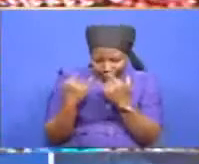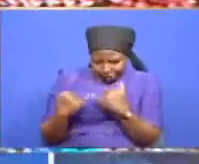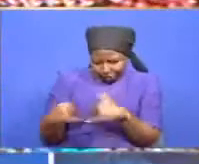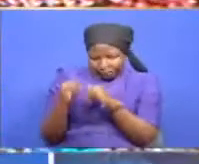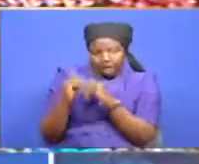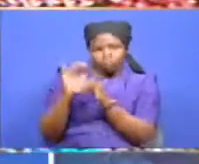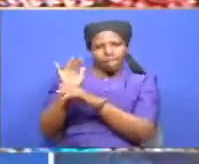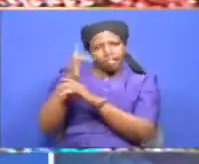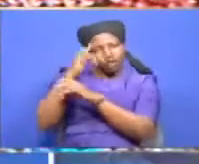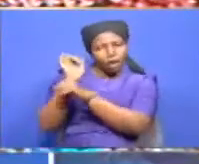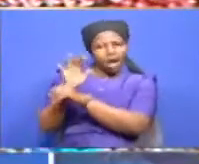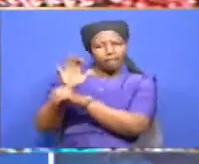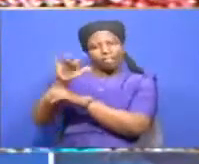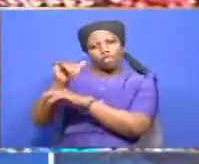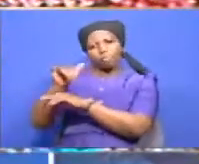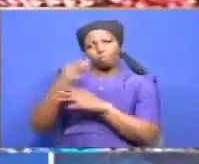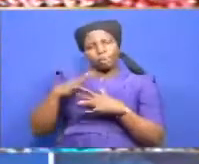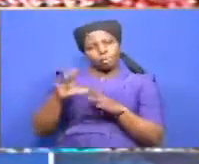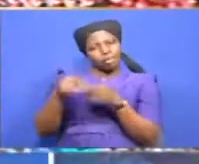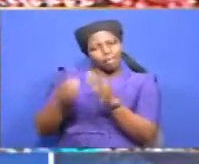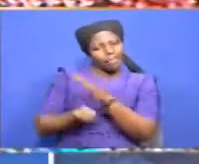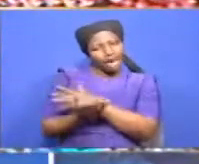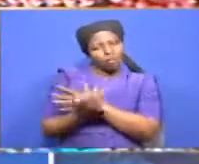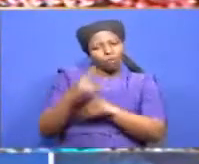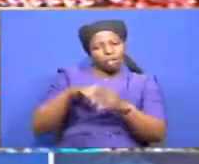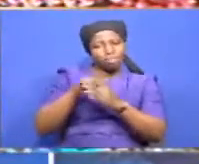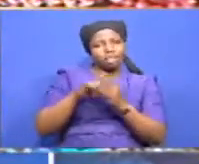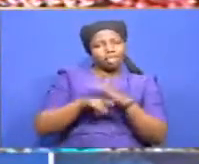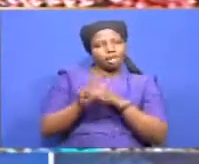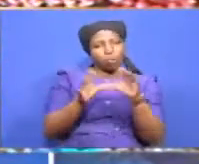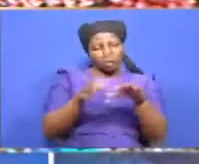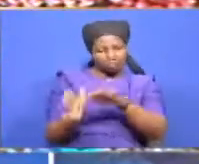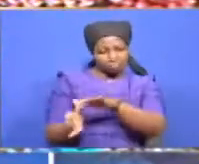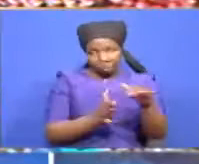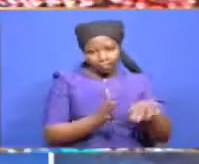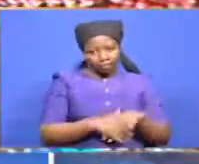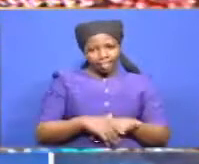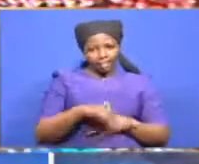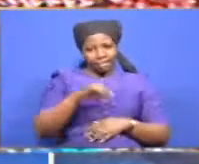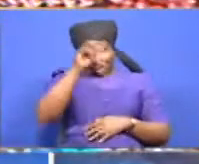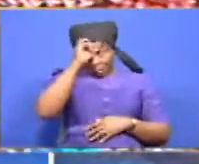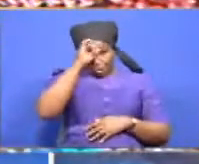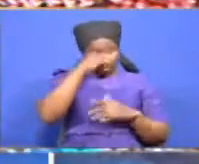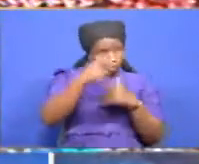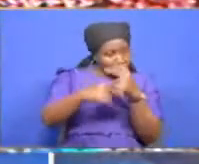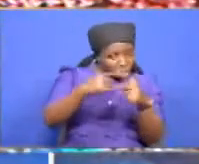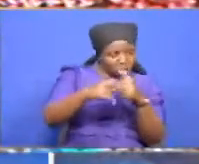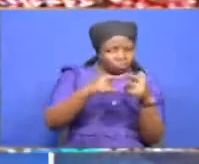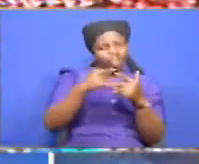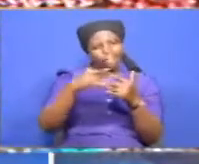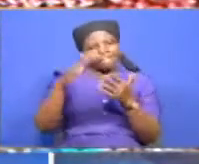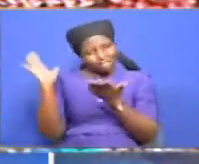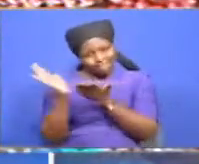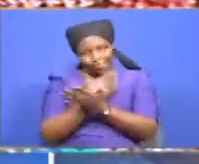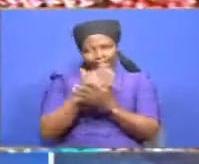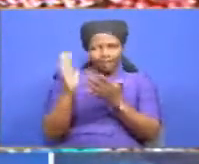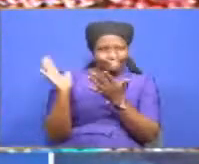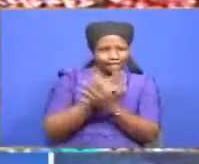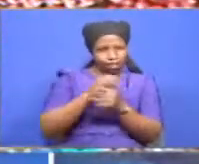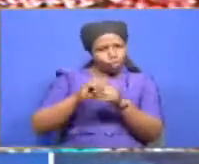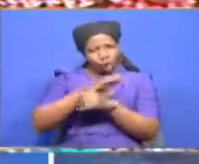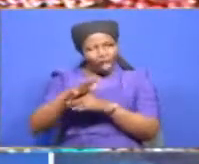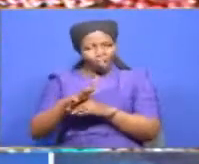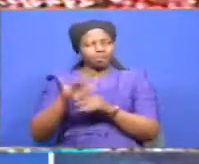Tukisonga mbele mtazamaji, serikali za kaunti zimeimarisha juhudi za kukabiliana na kusambaa kwa virusi vya korona, huku zikipanua uwezo wao